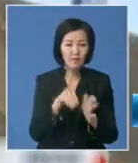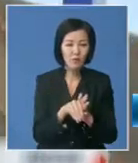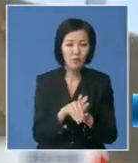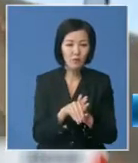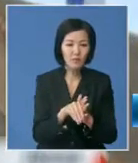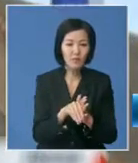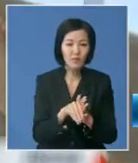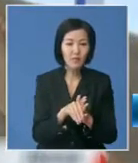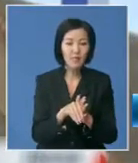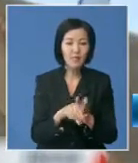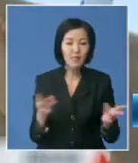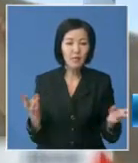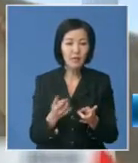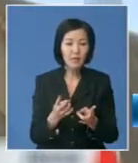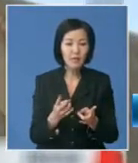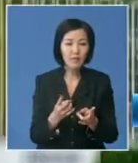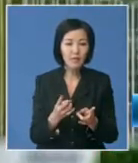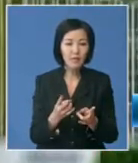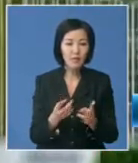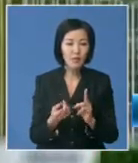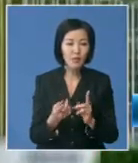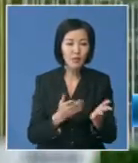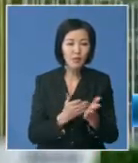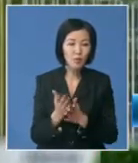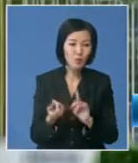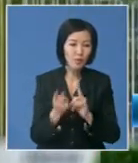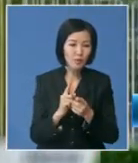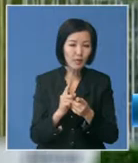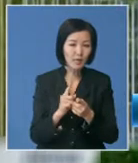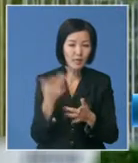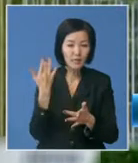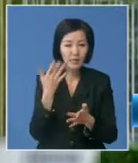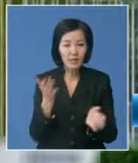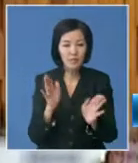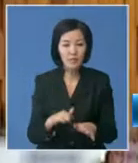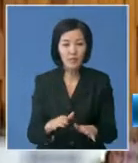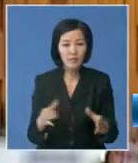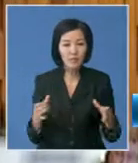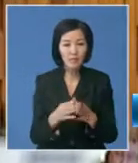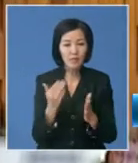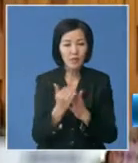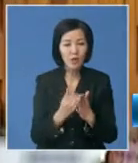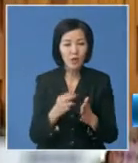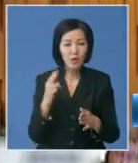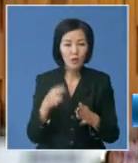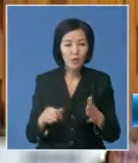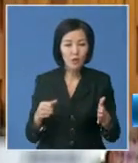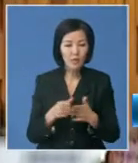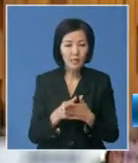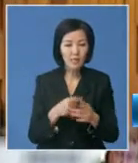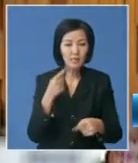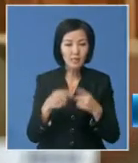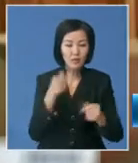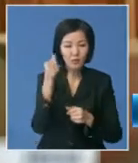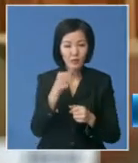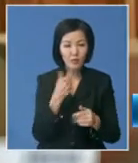предвзятостью необходимо серию фору в структурах оон соединенные штаты останутся в составе юнеско до конца следующего года после чего